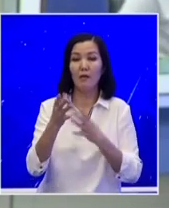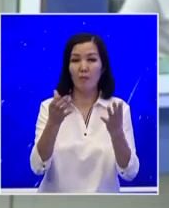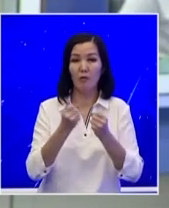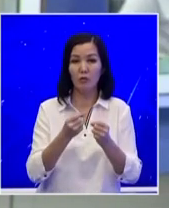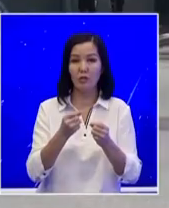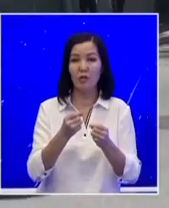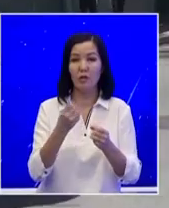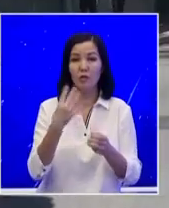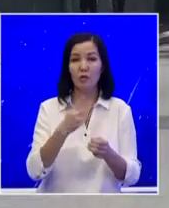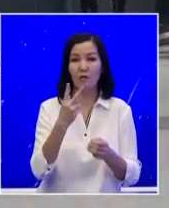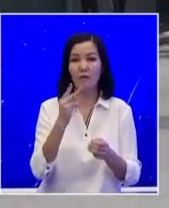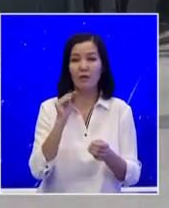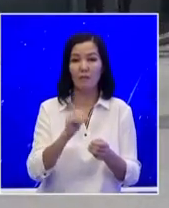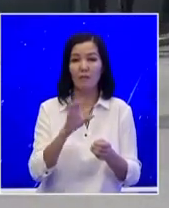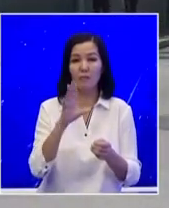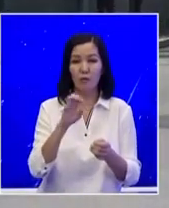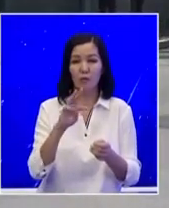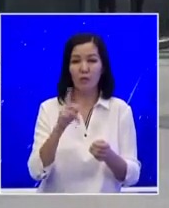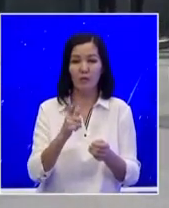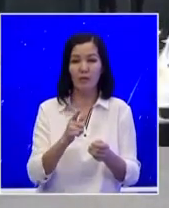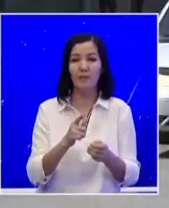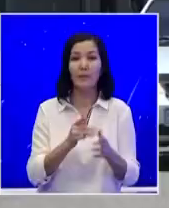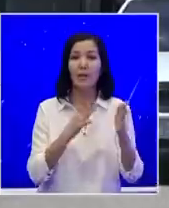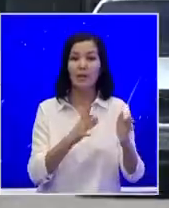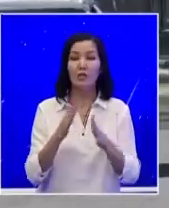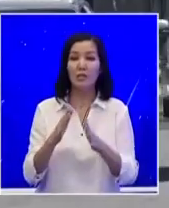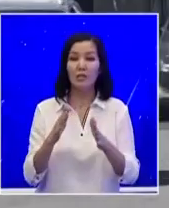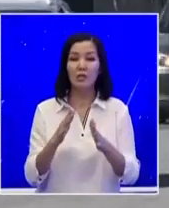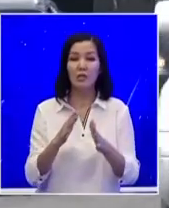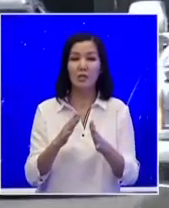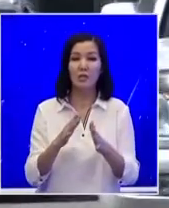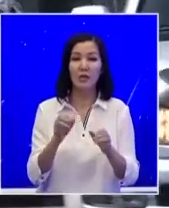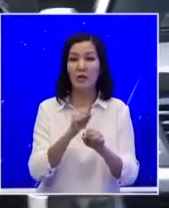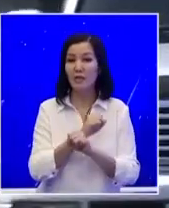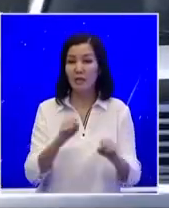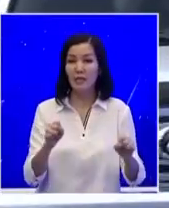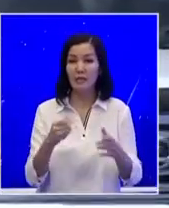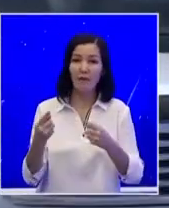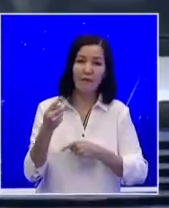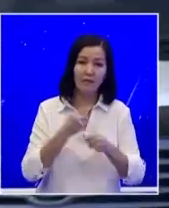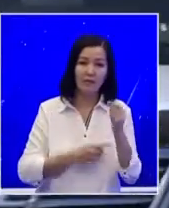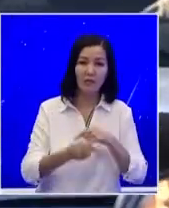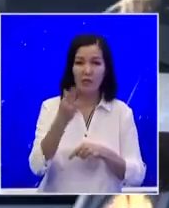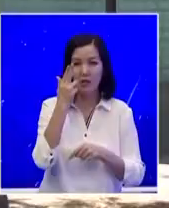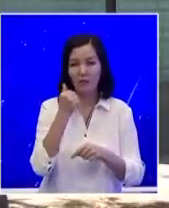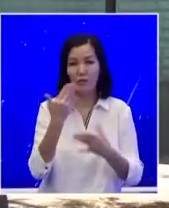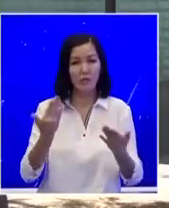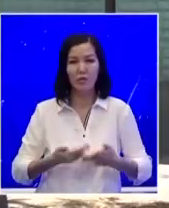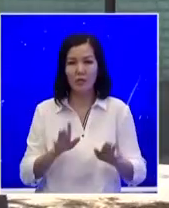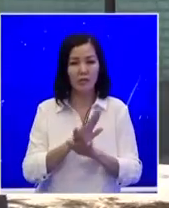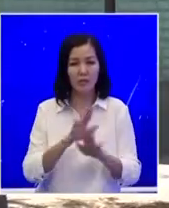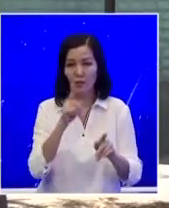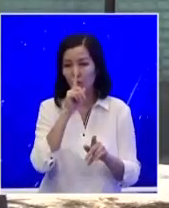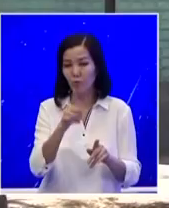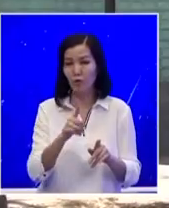получила деньги. Частичное послабление карантина нельзя рассматривать как возвращение к обычному укладу жизни,